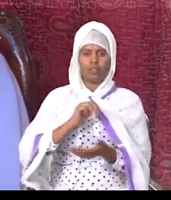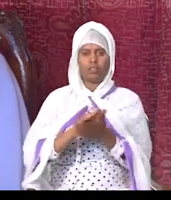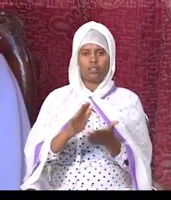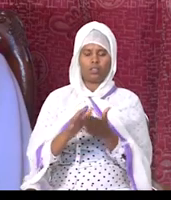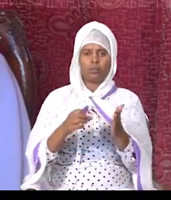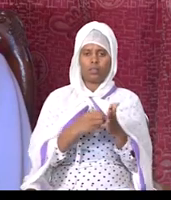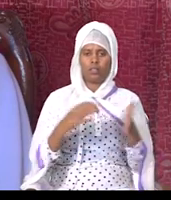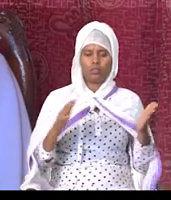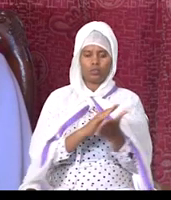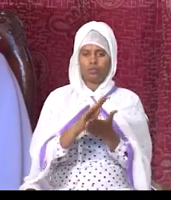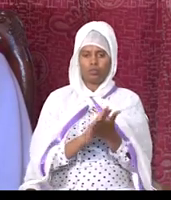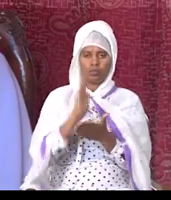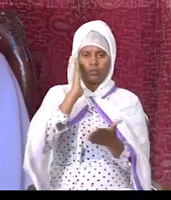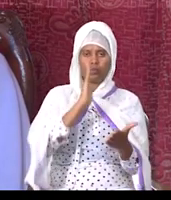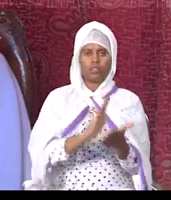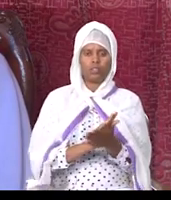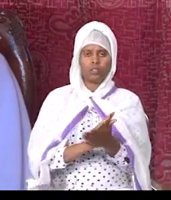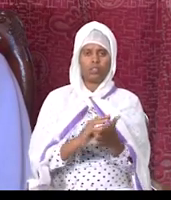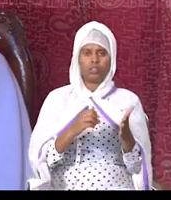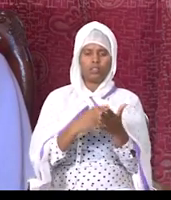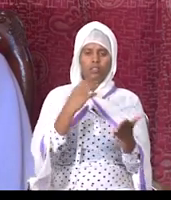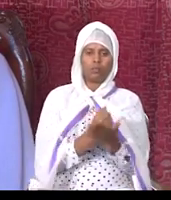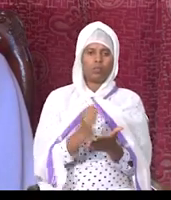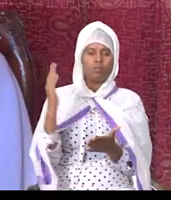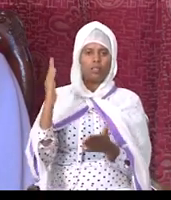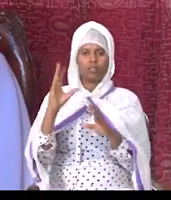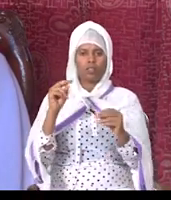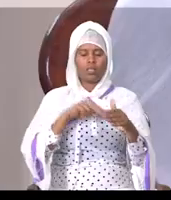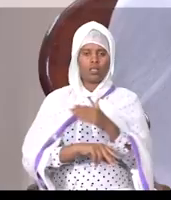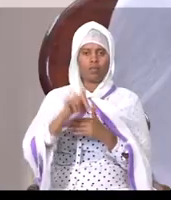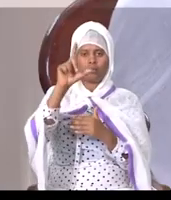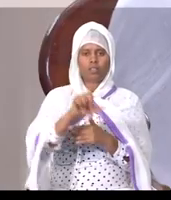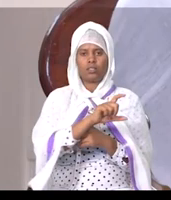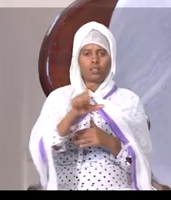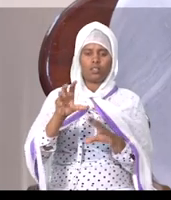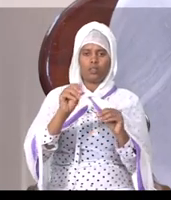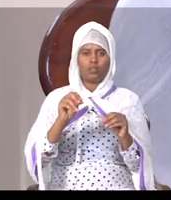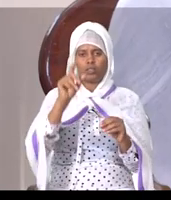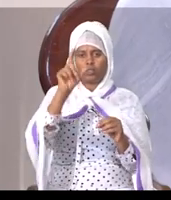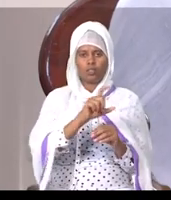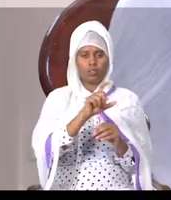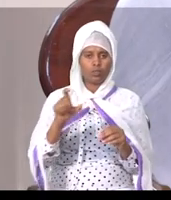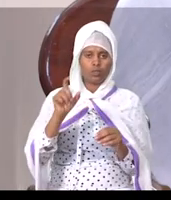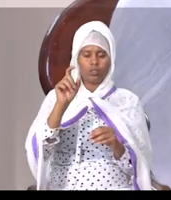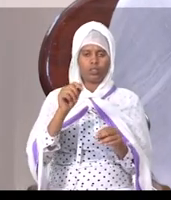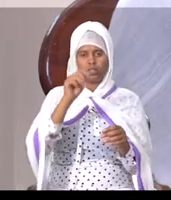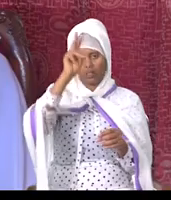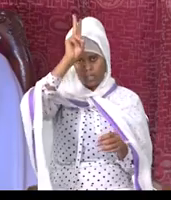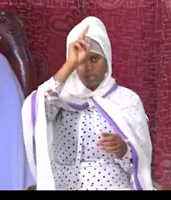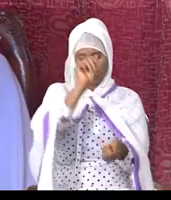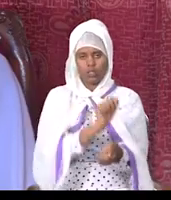ሓጢኣትና ክሓድገልና ምክንያቱ ፍፁም ሕድገት ሓጢኣት ዝረከብናሉ መዓስ እዩ ኣብ መስቀል እዩ ተሰቂሉ